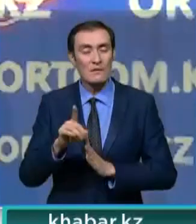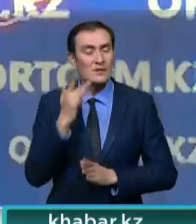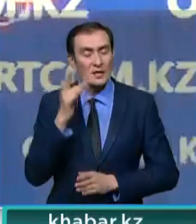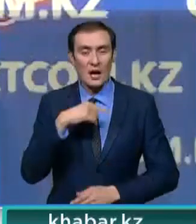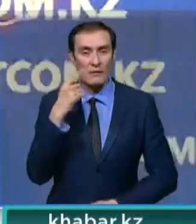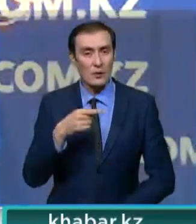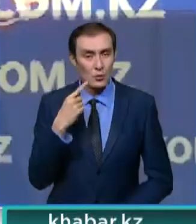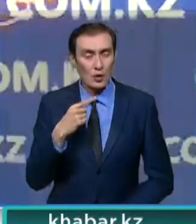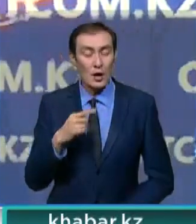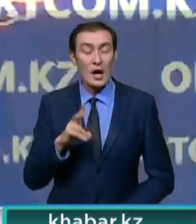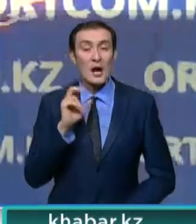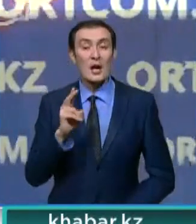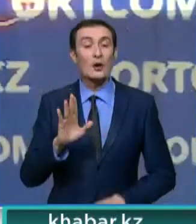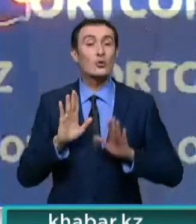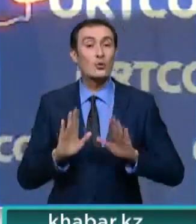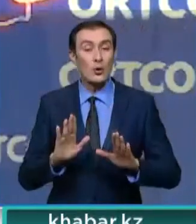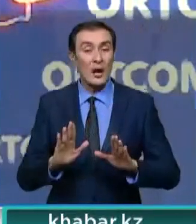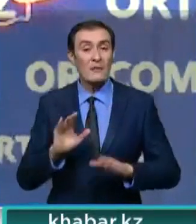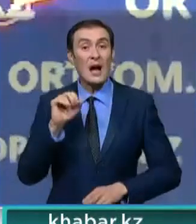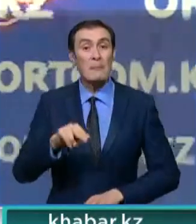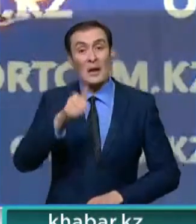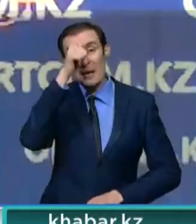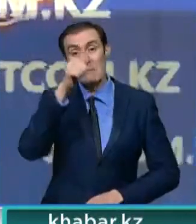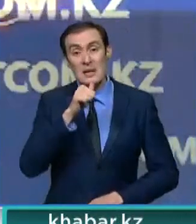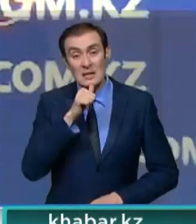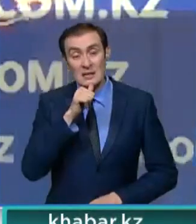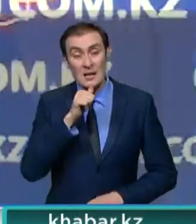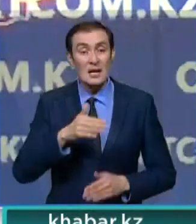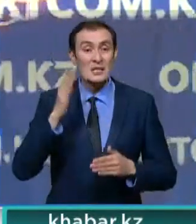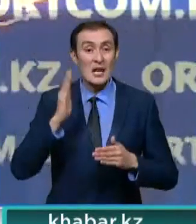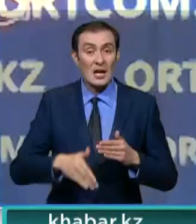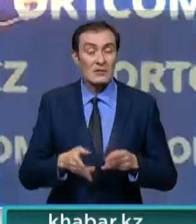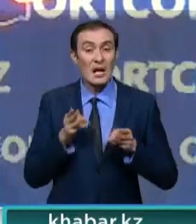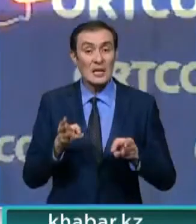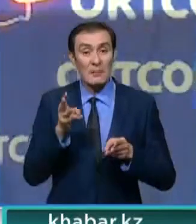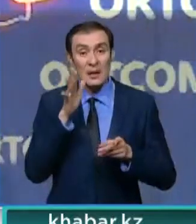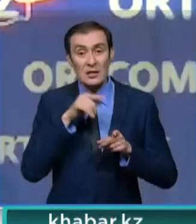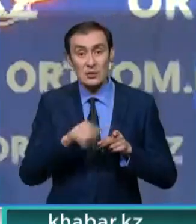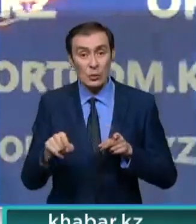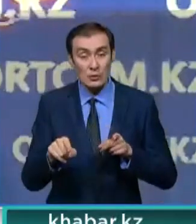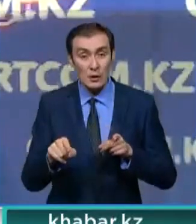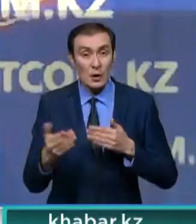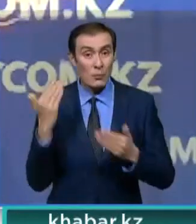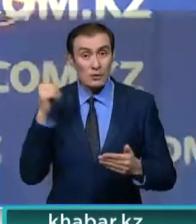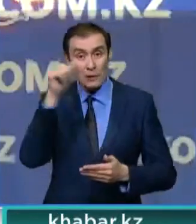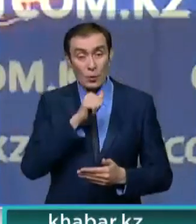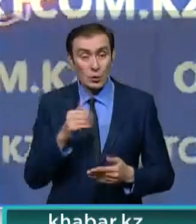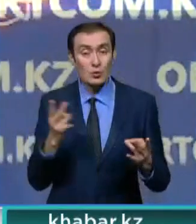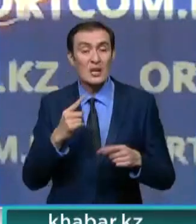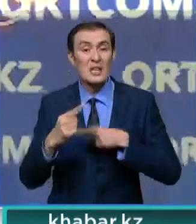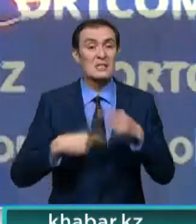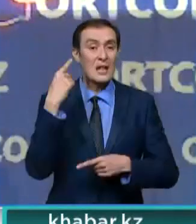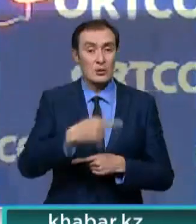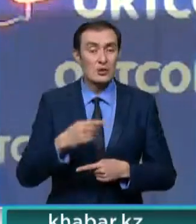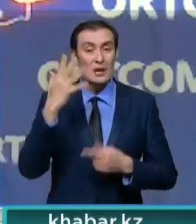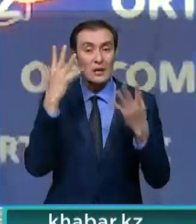говорю, как только в апреле заканчивается отопительный сезон этого года, я говорю, на другой день мы